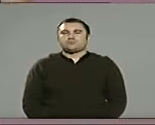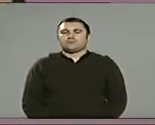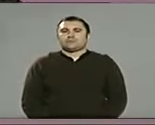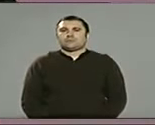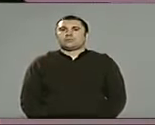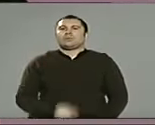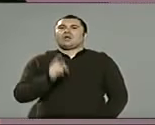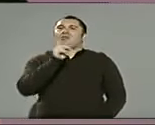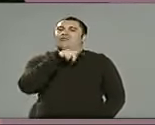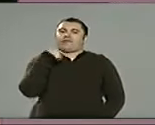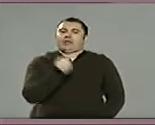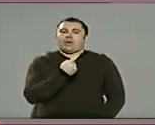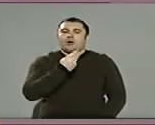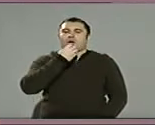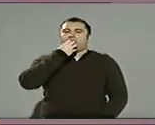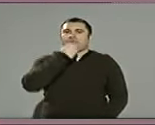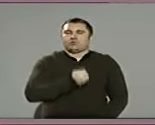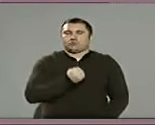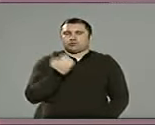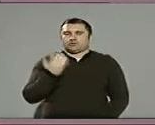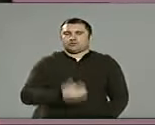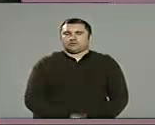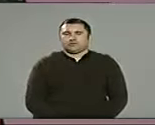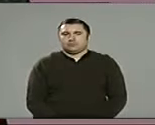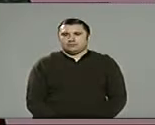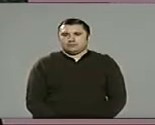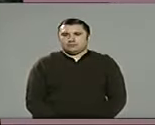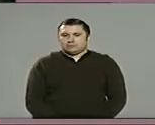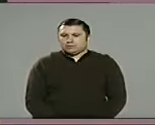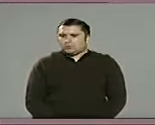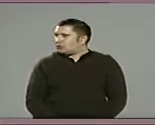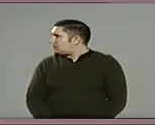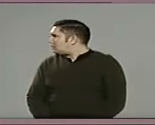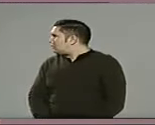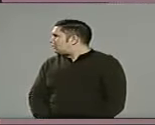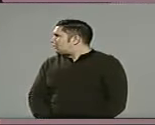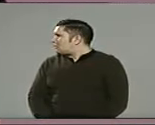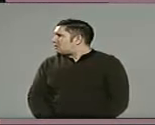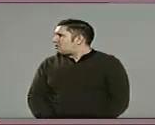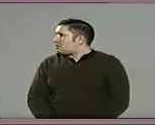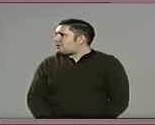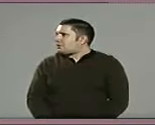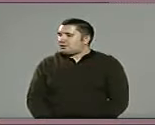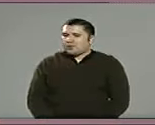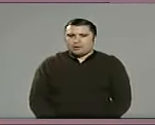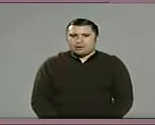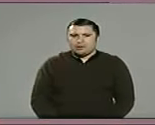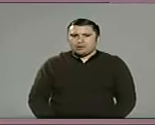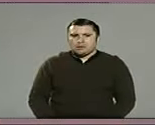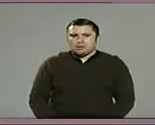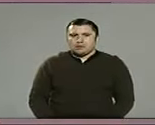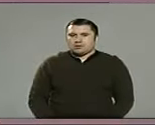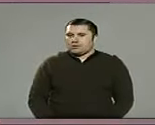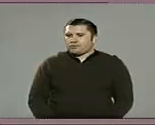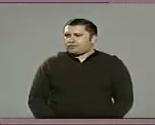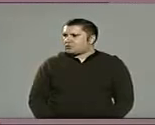Wir wollen den außer Kontrolle geratenen Kapitalismus zum zweiten Mal in unserer Geschichte bändigen. Wir haben das nämlich schon